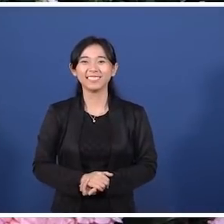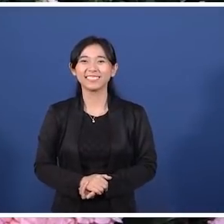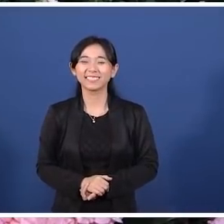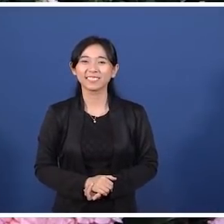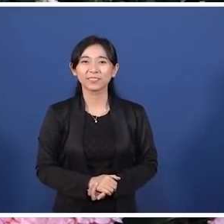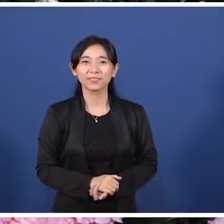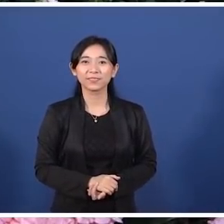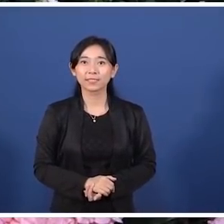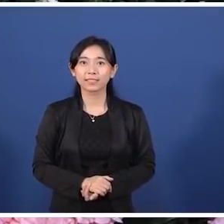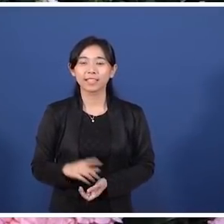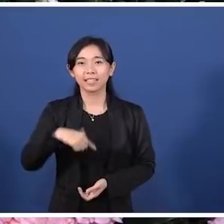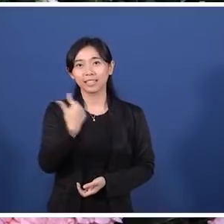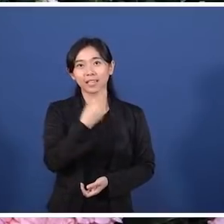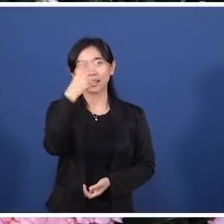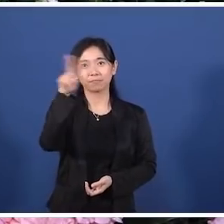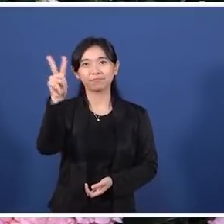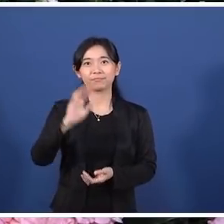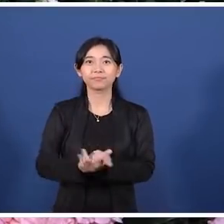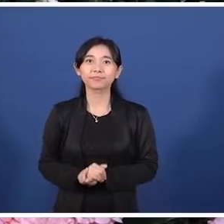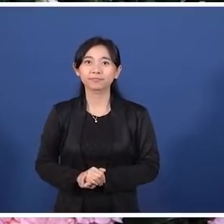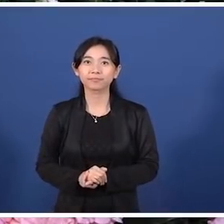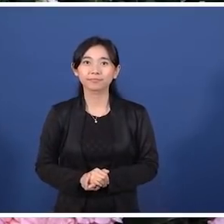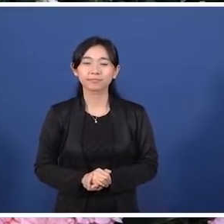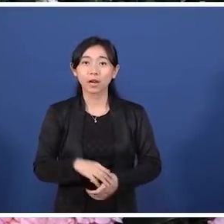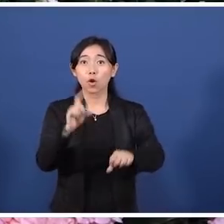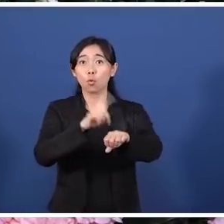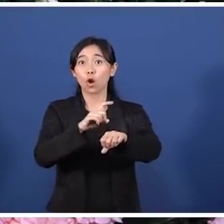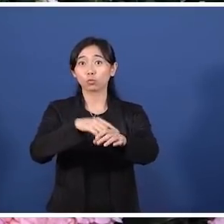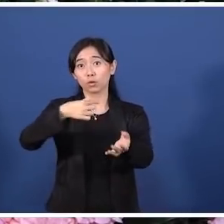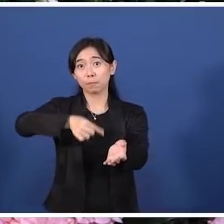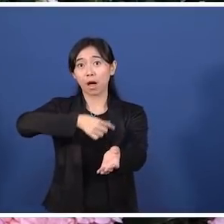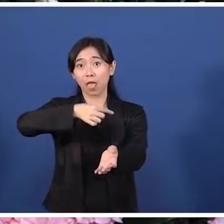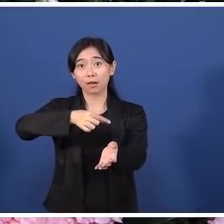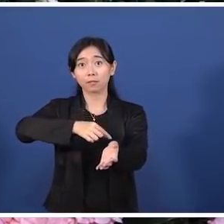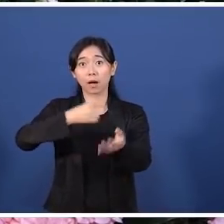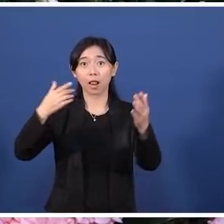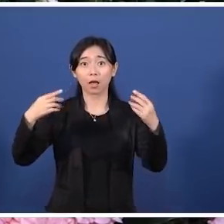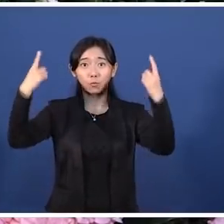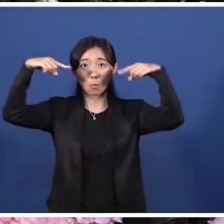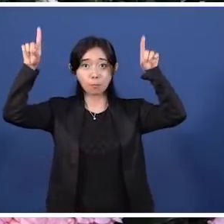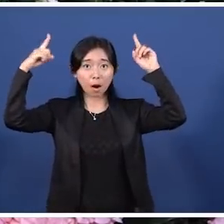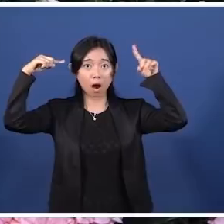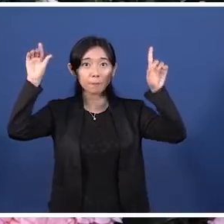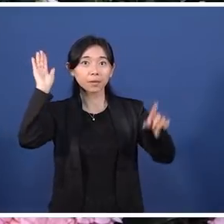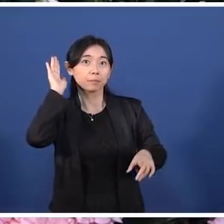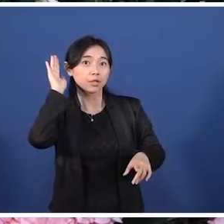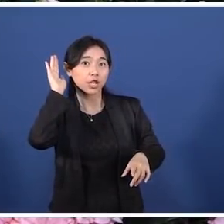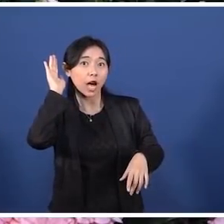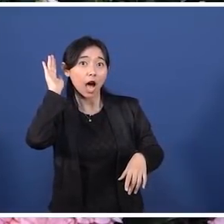ini. Tapi mari kita lihat bersama-sama, saudara-saudara. Ketika para gembala mendengarkan